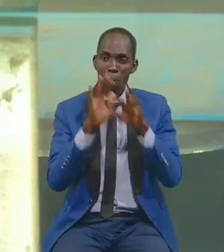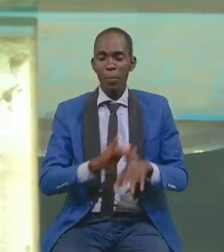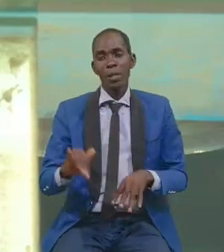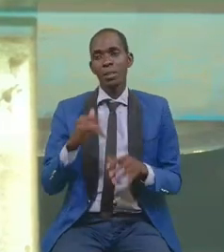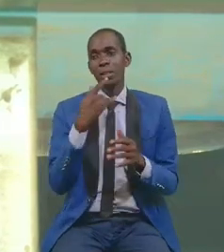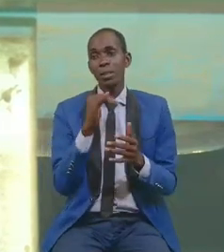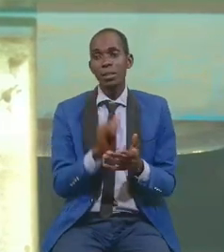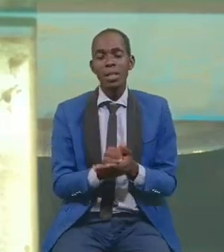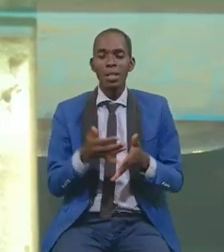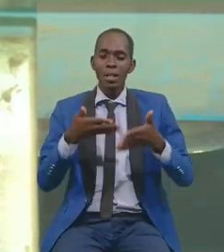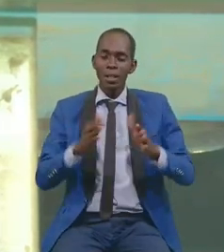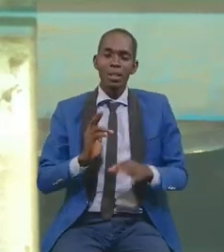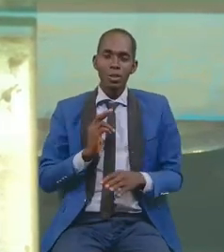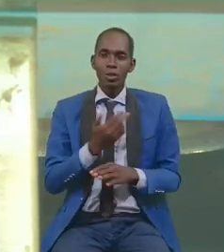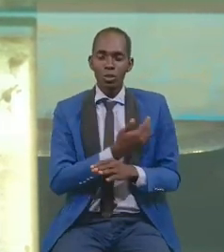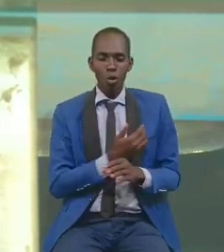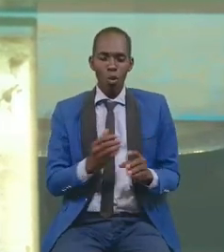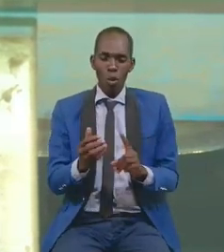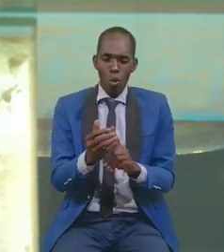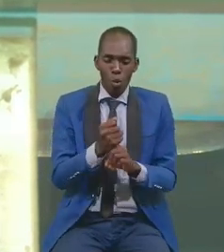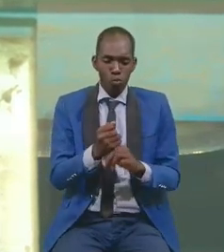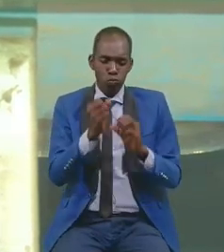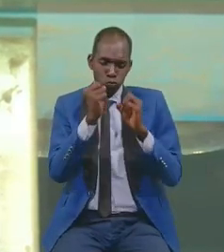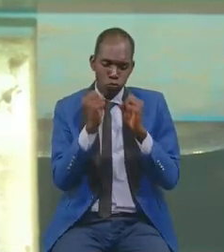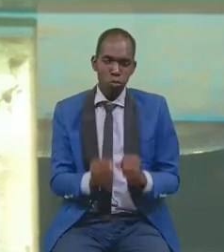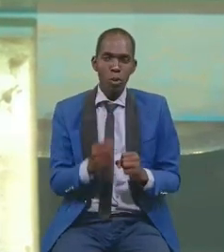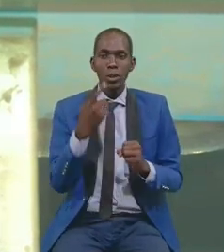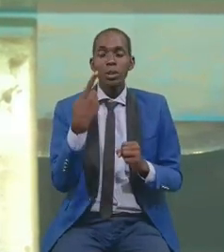et retenons fermement la profession de notre foi.